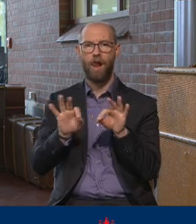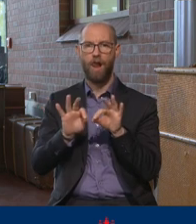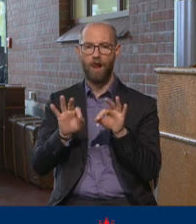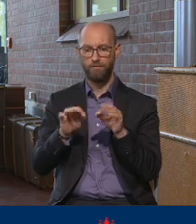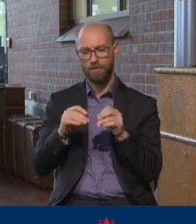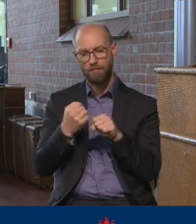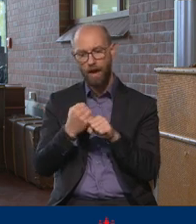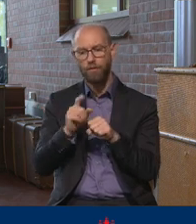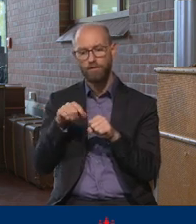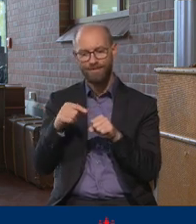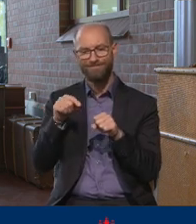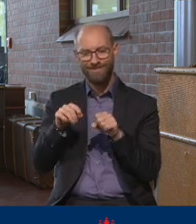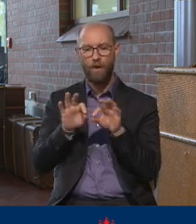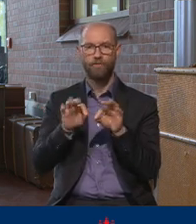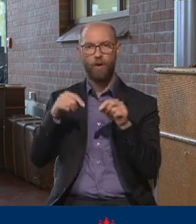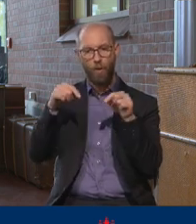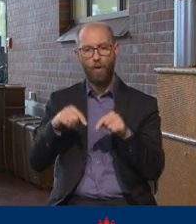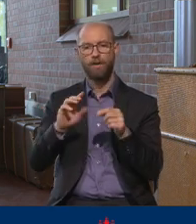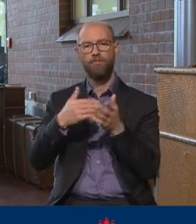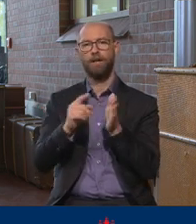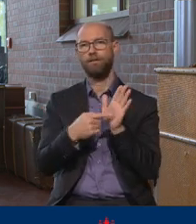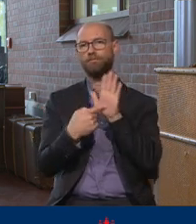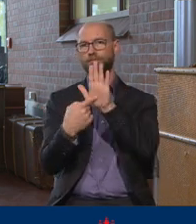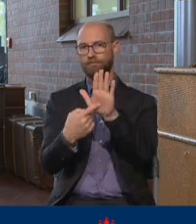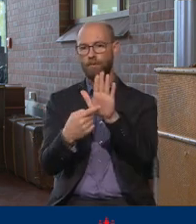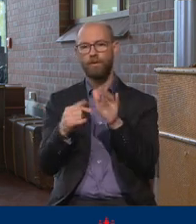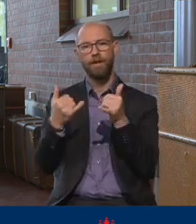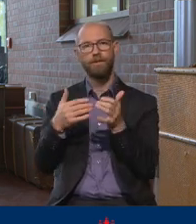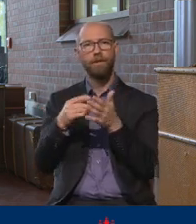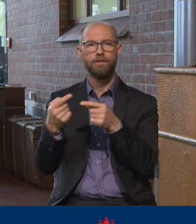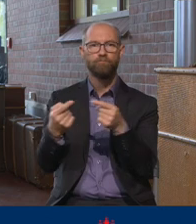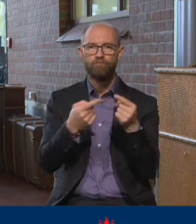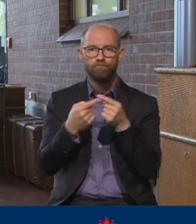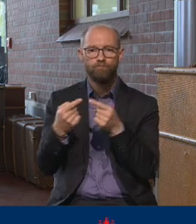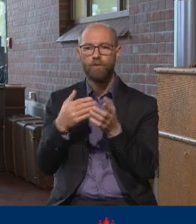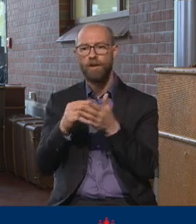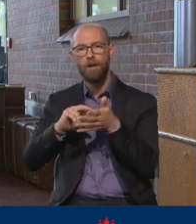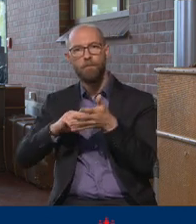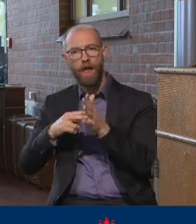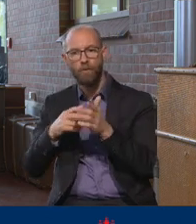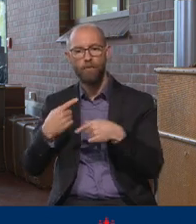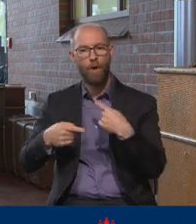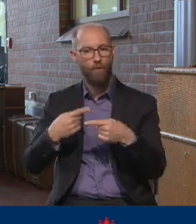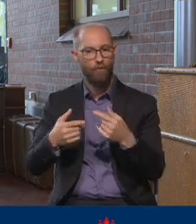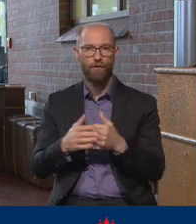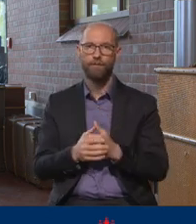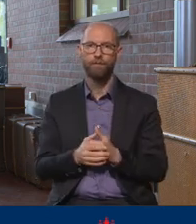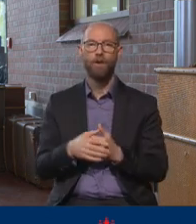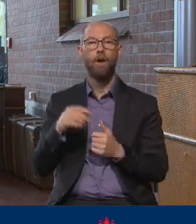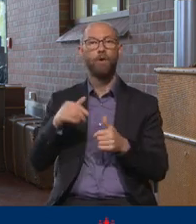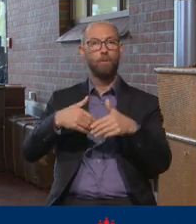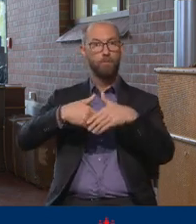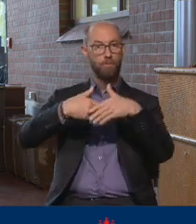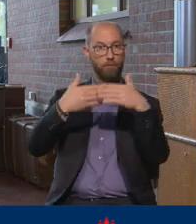weiter präsentiert werden also die diskussion geht weiter aber eben auch die planungen gehen weiter wir hatten heute morgen schon eine